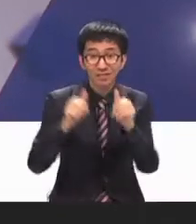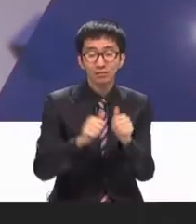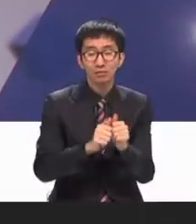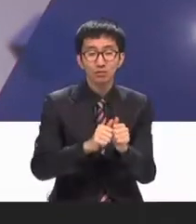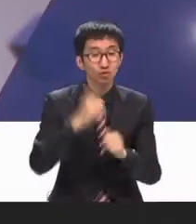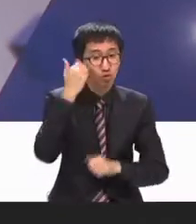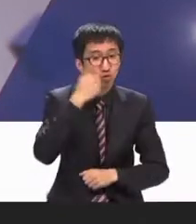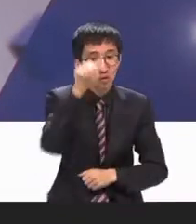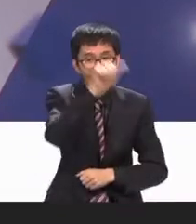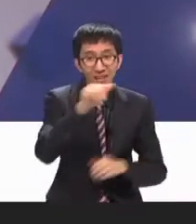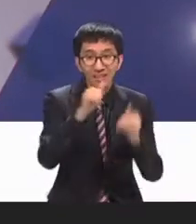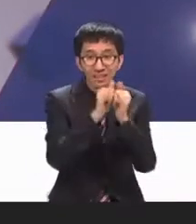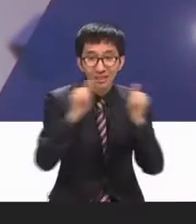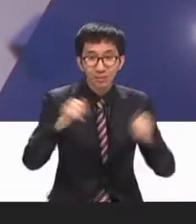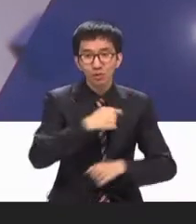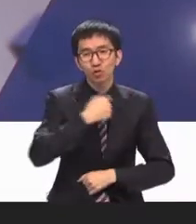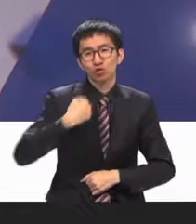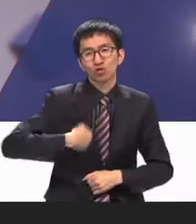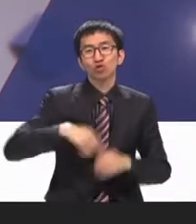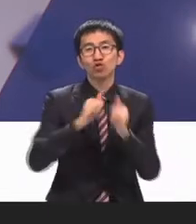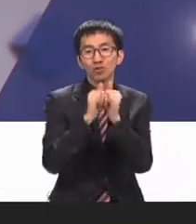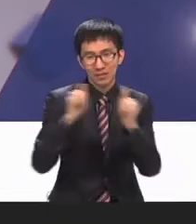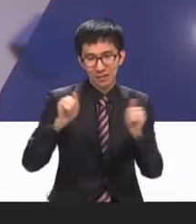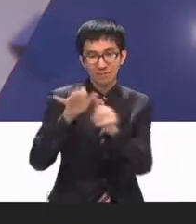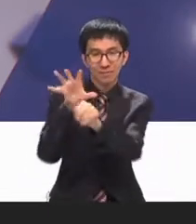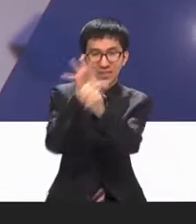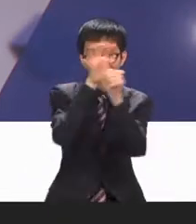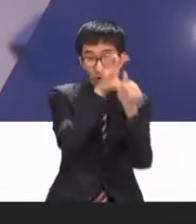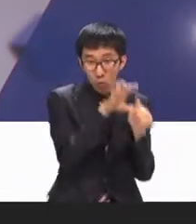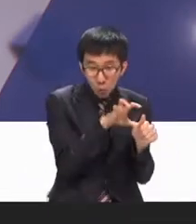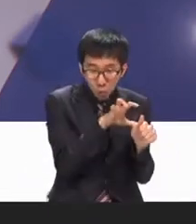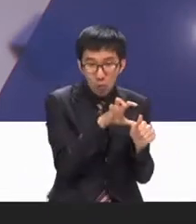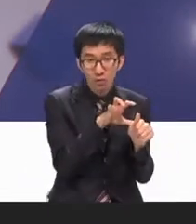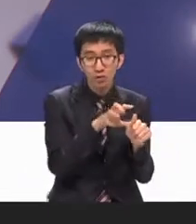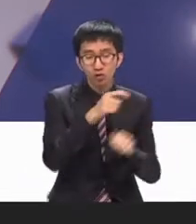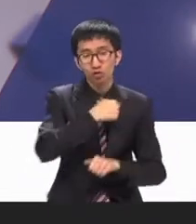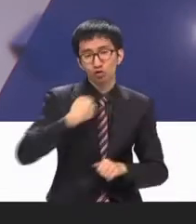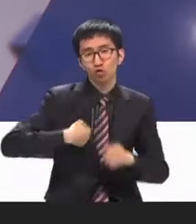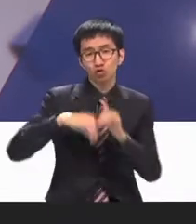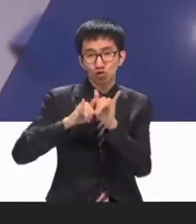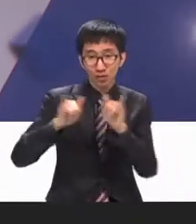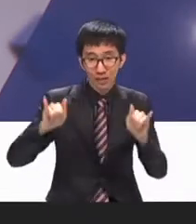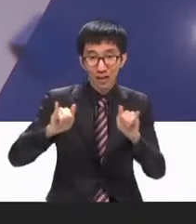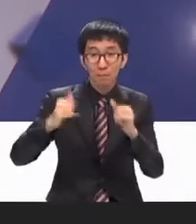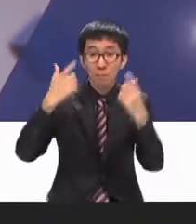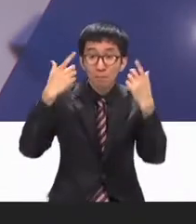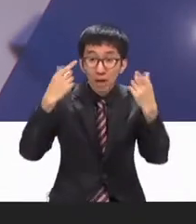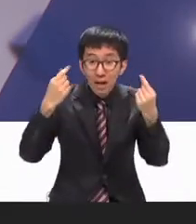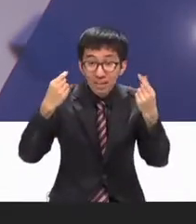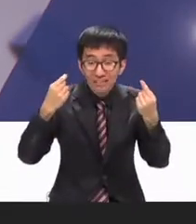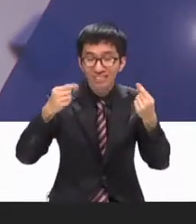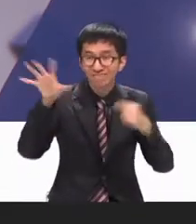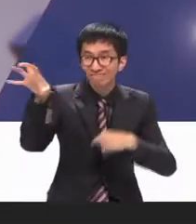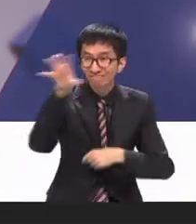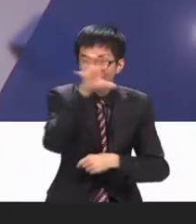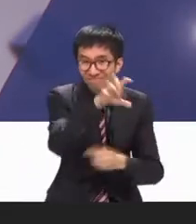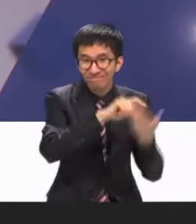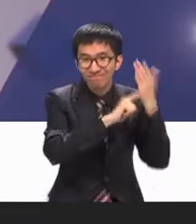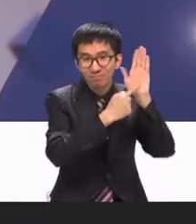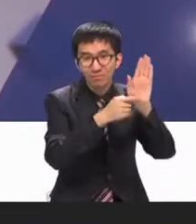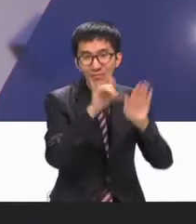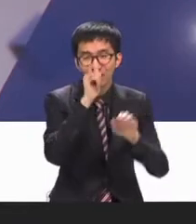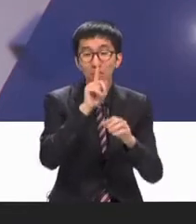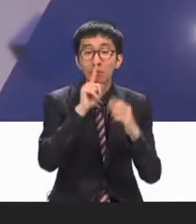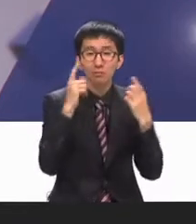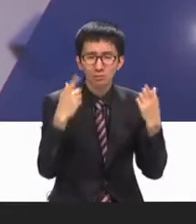뭐 중국인들을 모티브로 해서 에 중국인의 모습을 보고 거기에 영감을 받아서 저걸 찍었다고 하는데